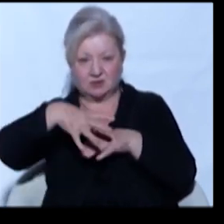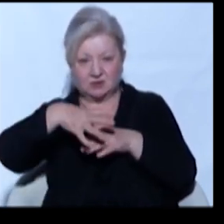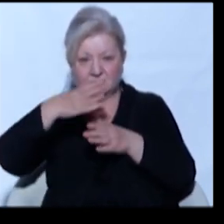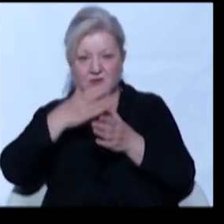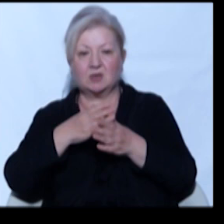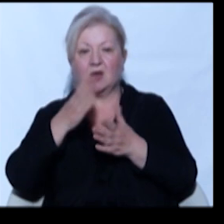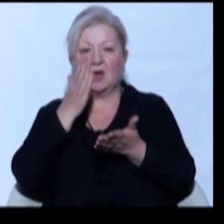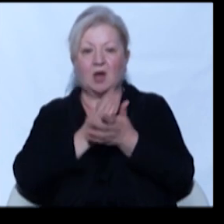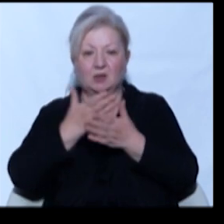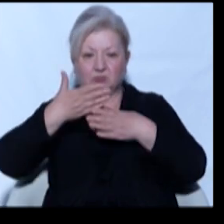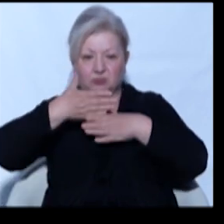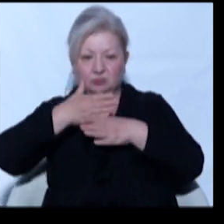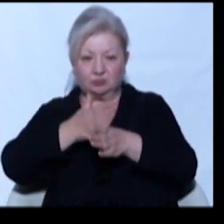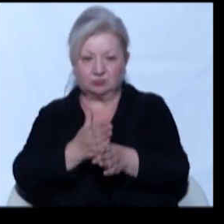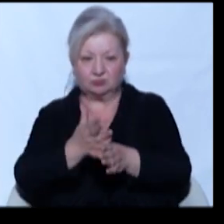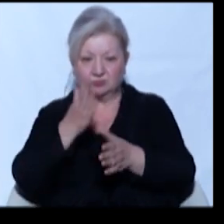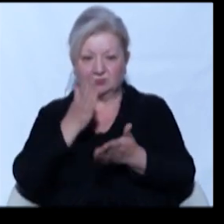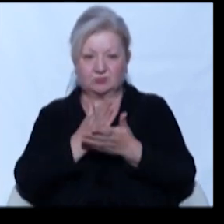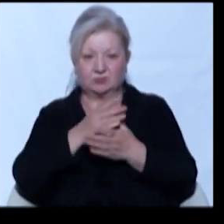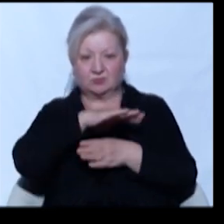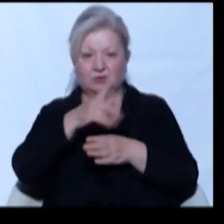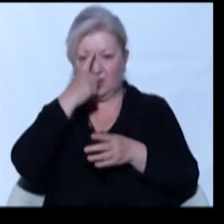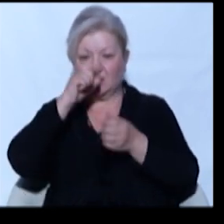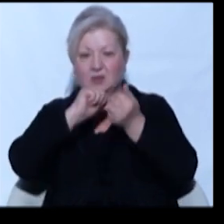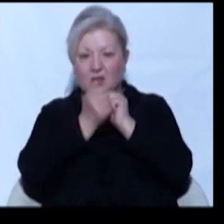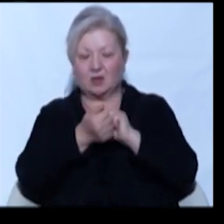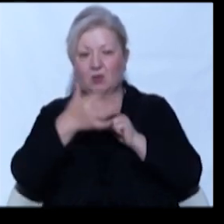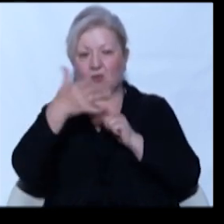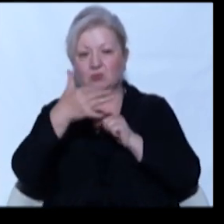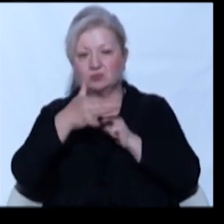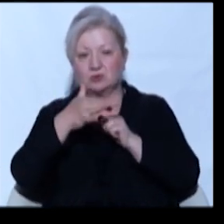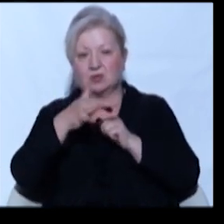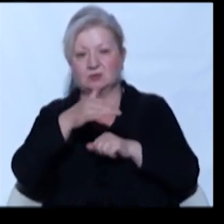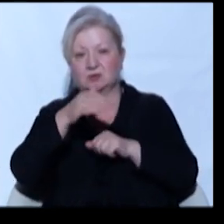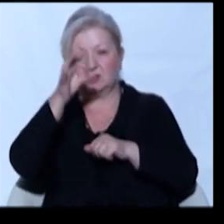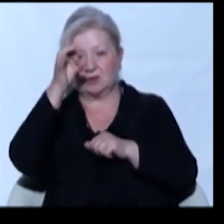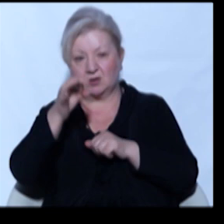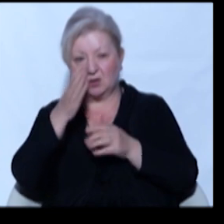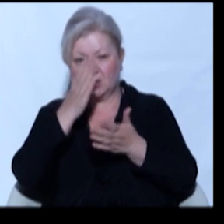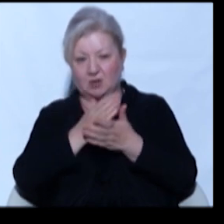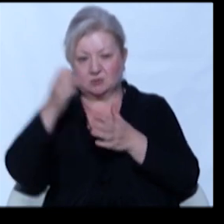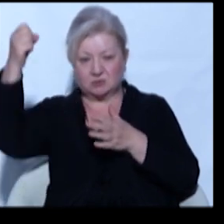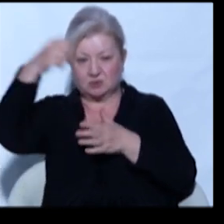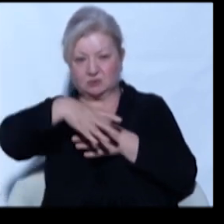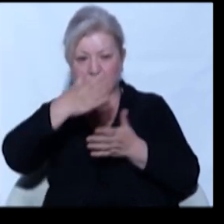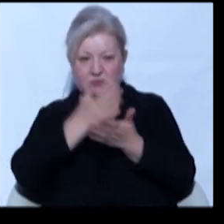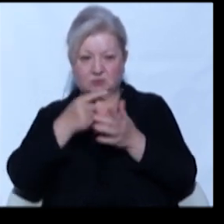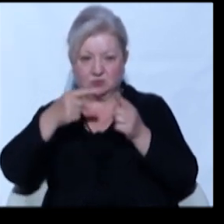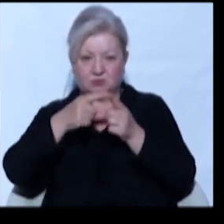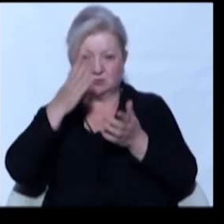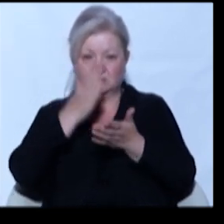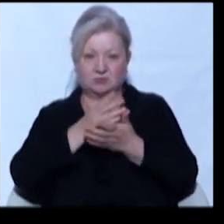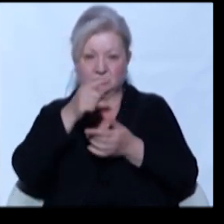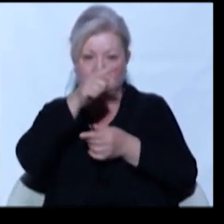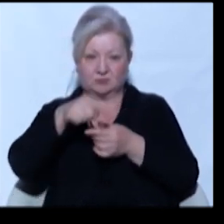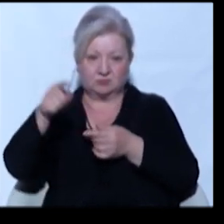ხდება გარდატეხა და დავიმახსოვროთ, მოდით ის ადგილები 50 გრადუსით, თქვათ არის დაცემის კუთხე 50 გრადუსი. არეკულაზე არ